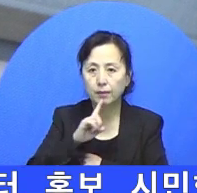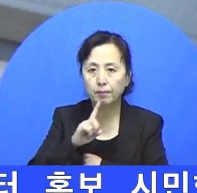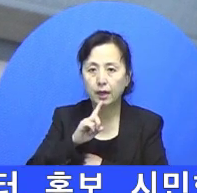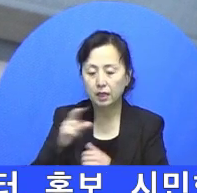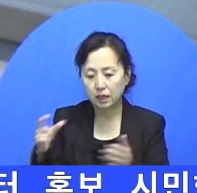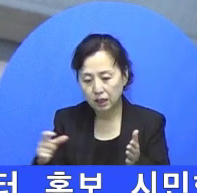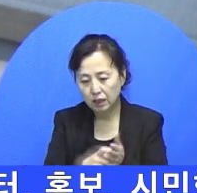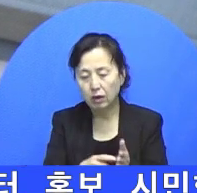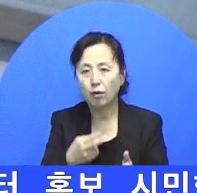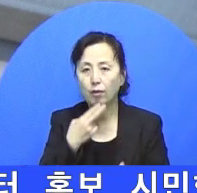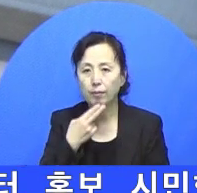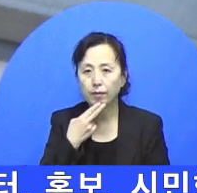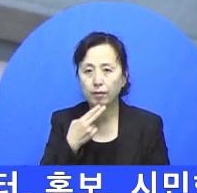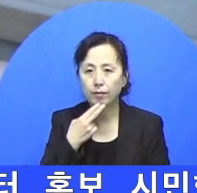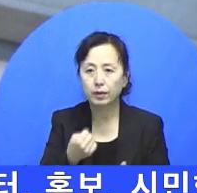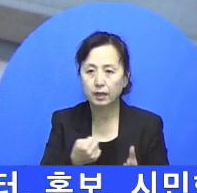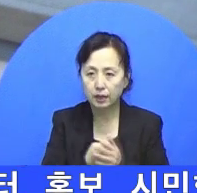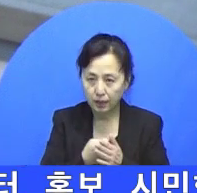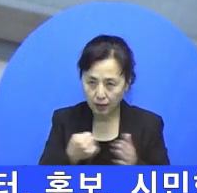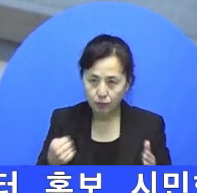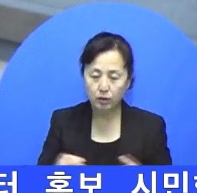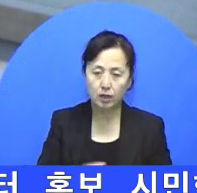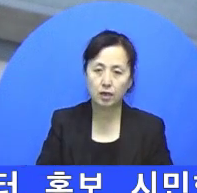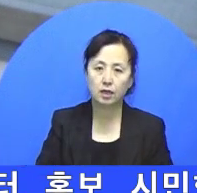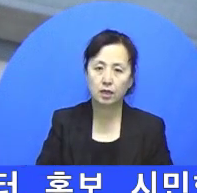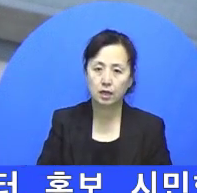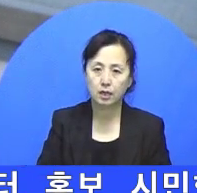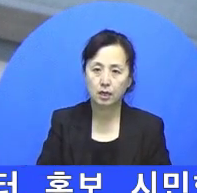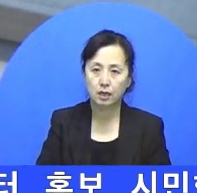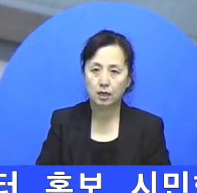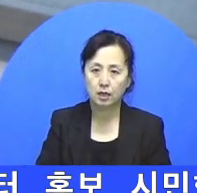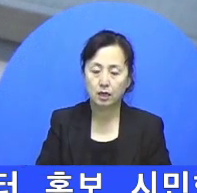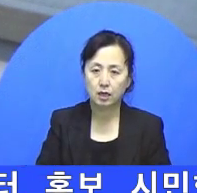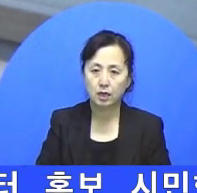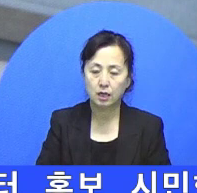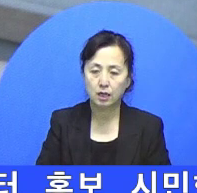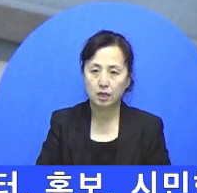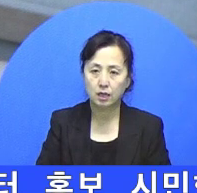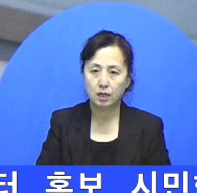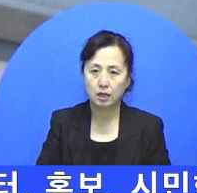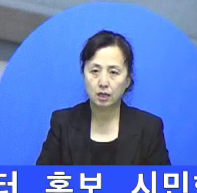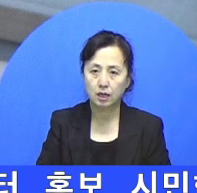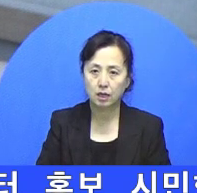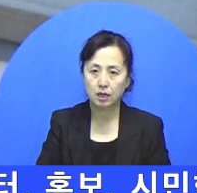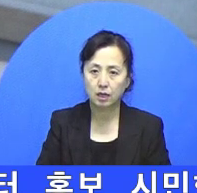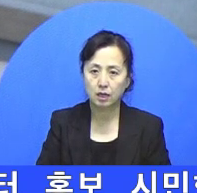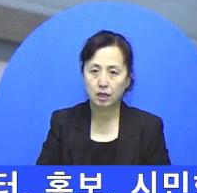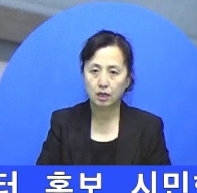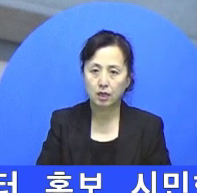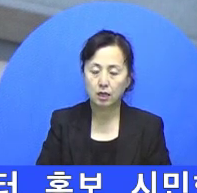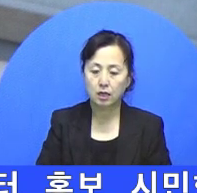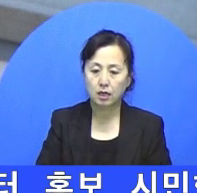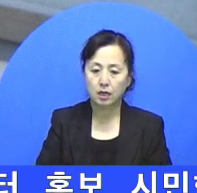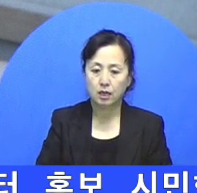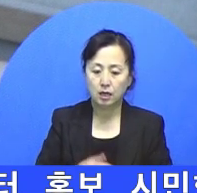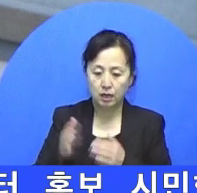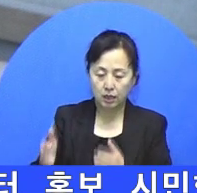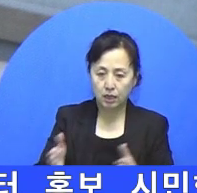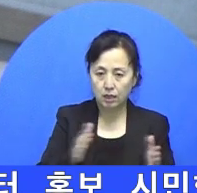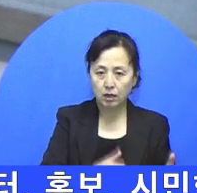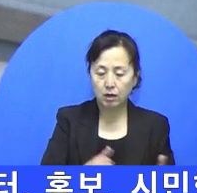참 좋아 보이니까 이렇게 하셨겠죠. 근데 옆에 화성시에서 주장하는 2021년 2월 화성시 여론조사를